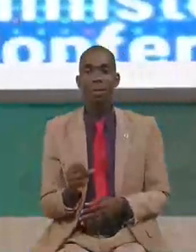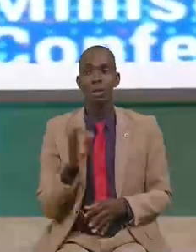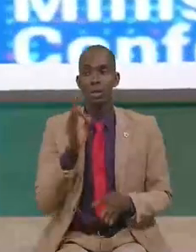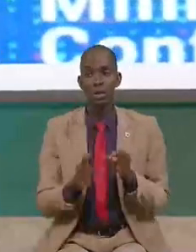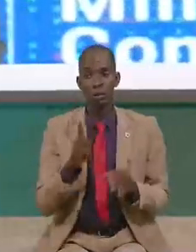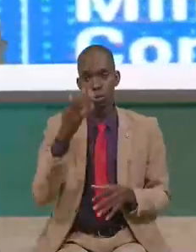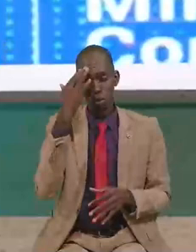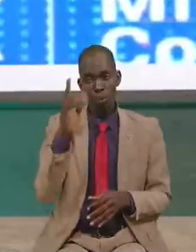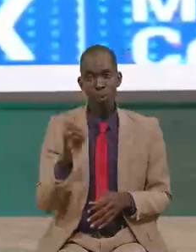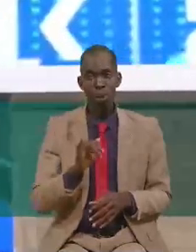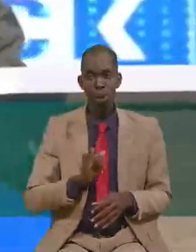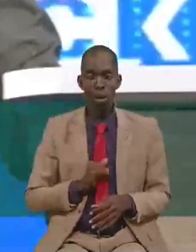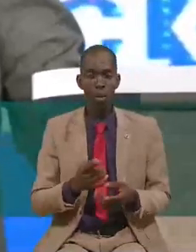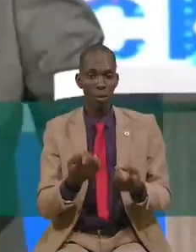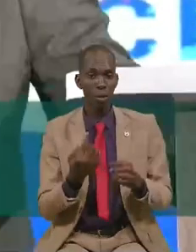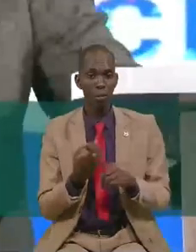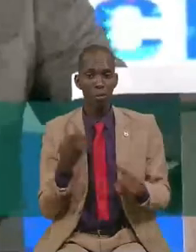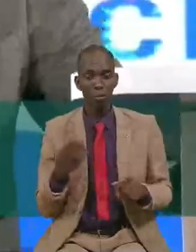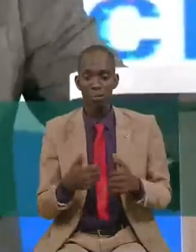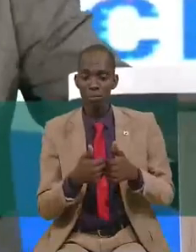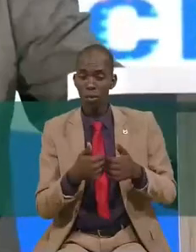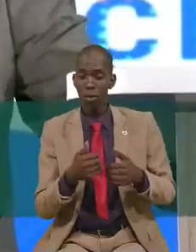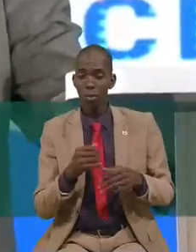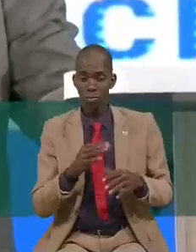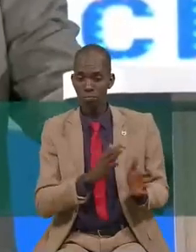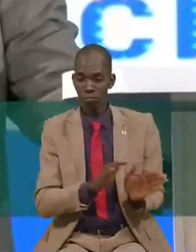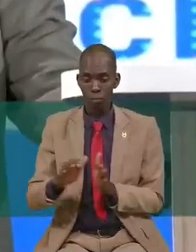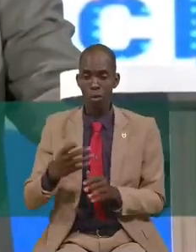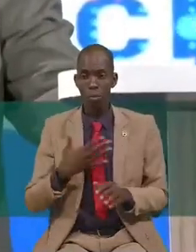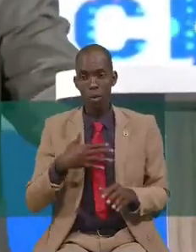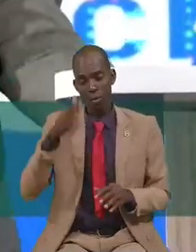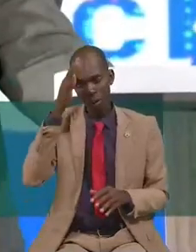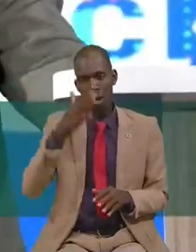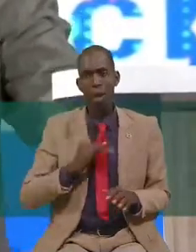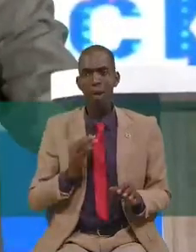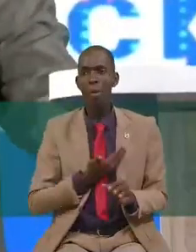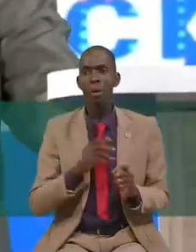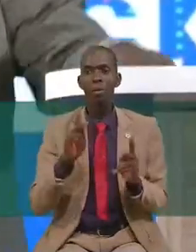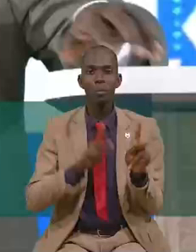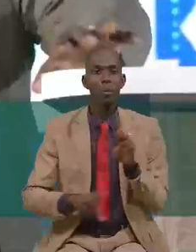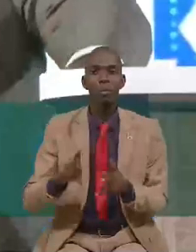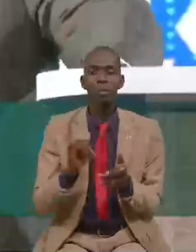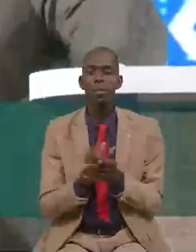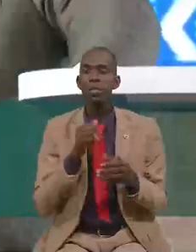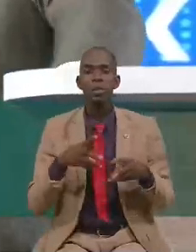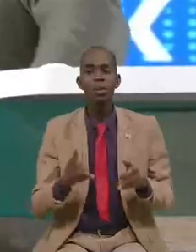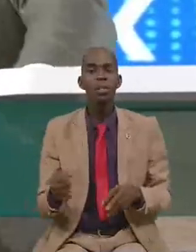viens, en dehors même de mon père, notre communauté, les habitants, c'est comme ça qu'ils étaient.